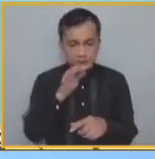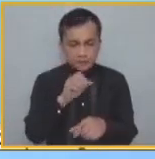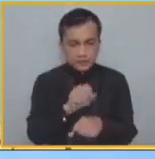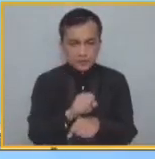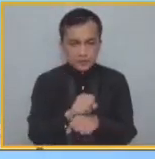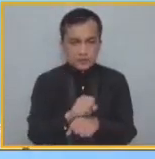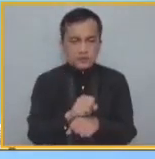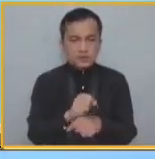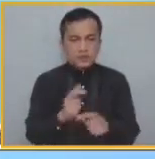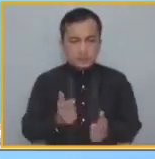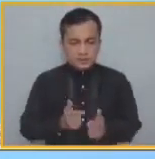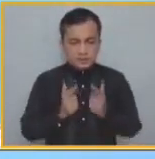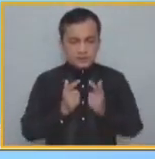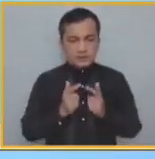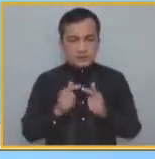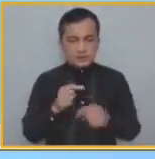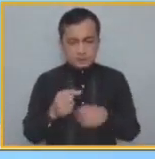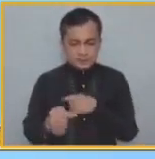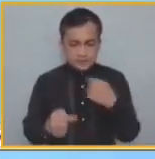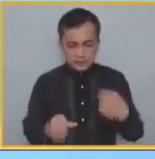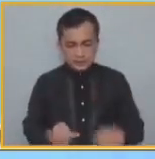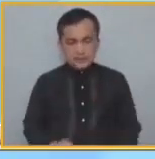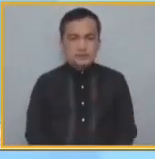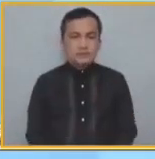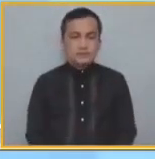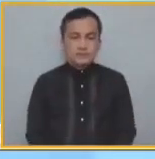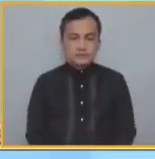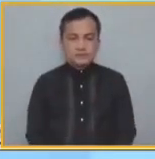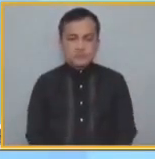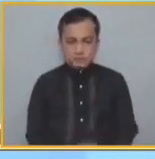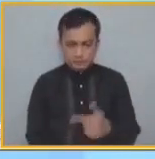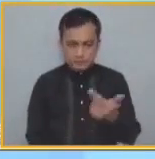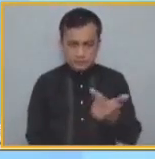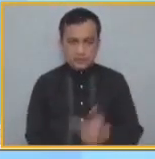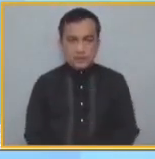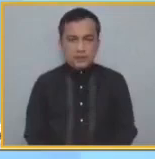sa China. Si Mark Fetalco sa detalye.